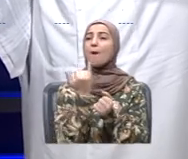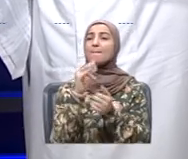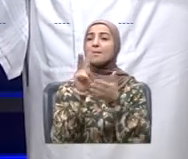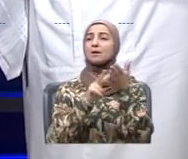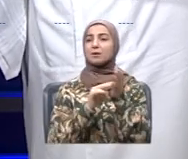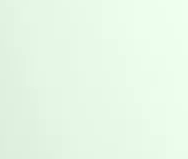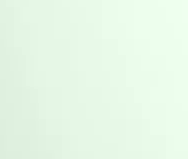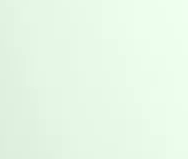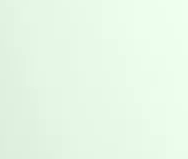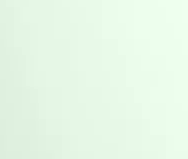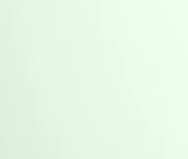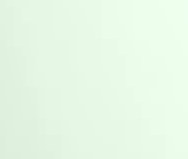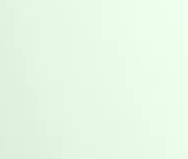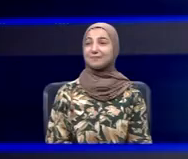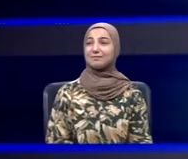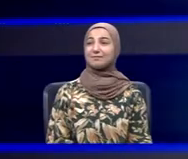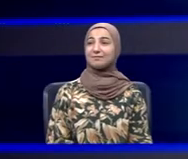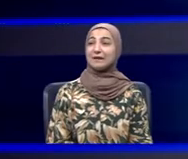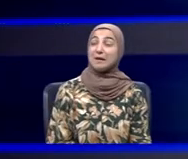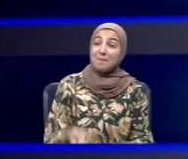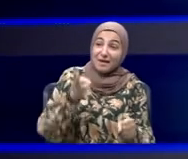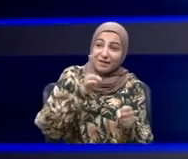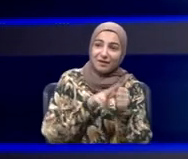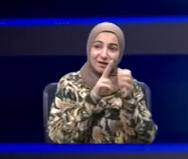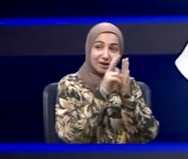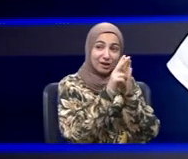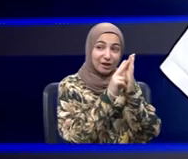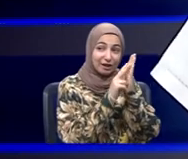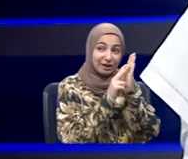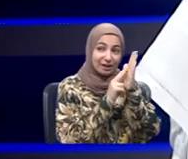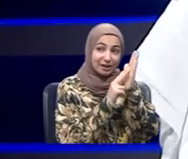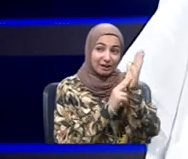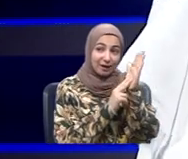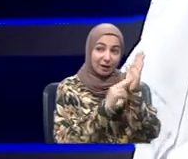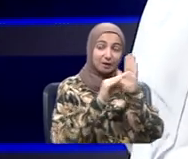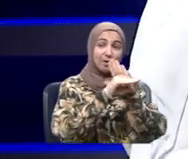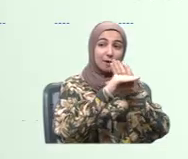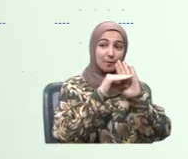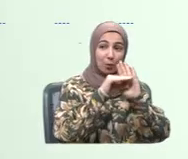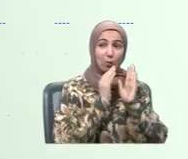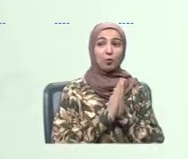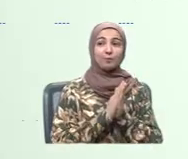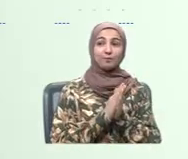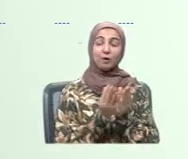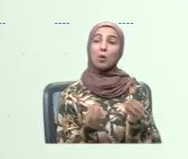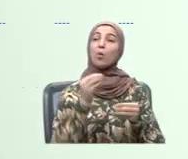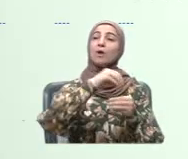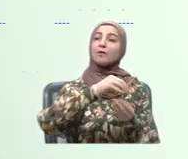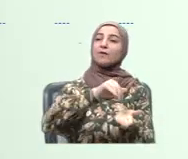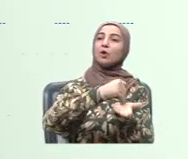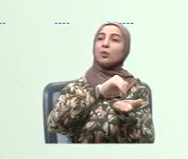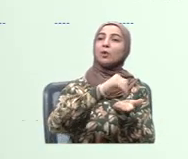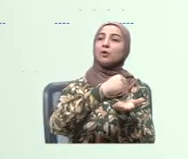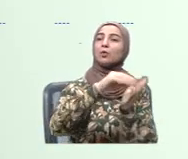المطالعة. بداية أعد قراءة النص ثم حدد مقاطعه وأسند عنوانا مناسبا